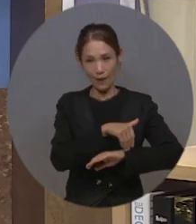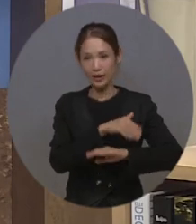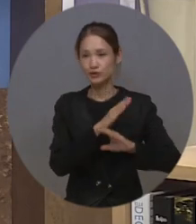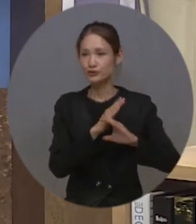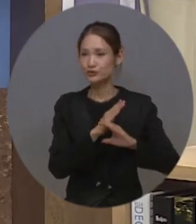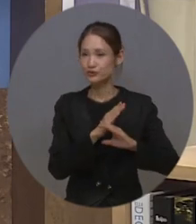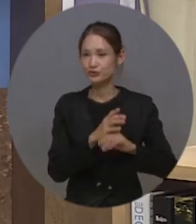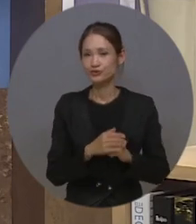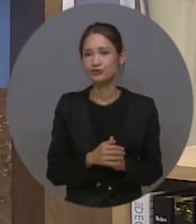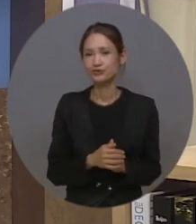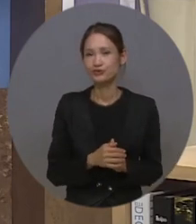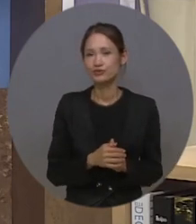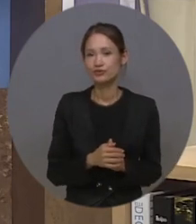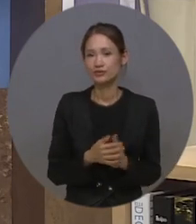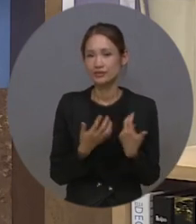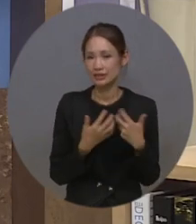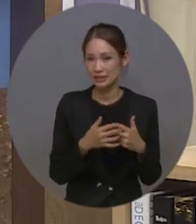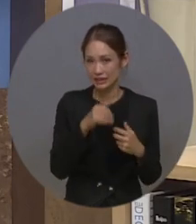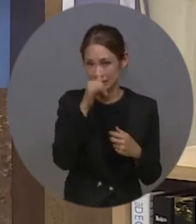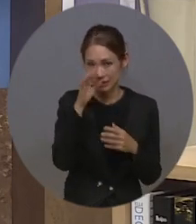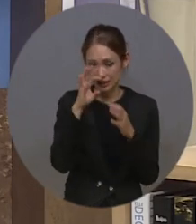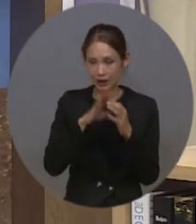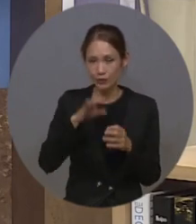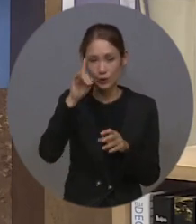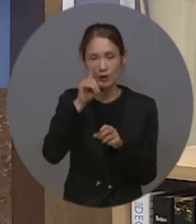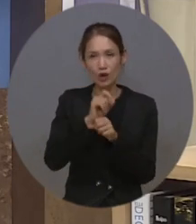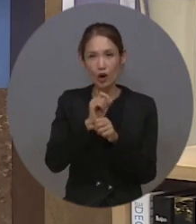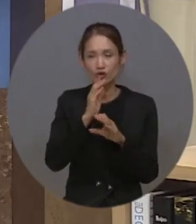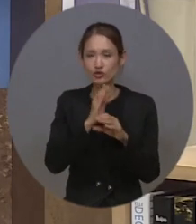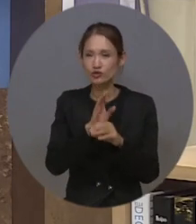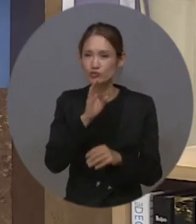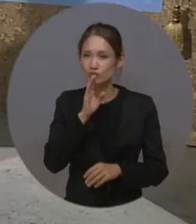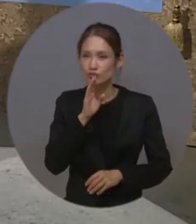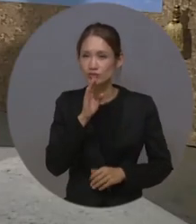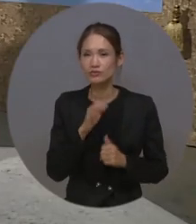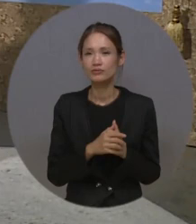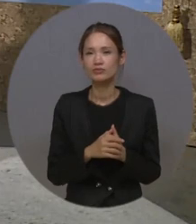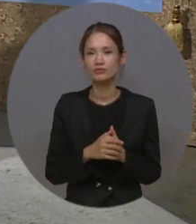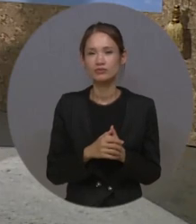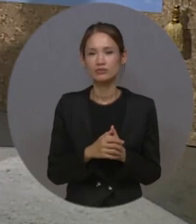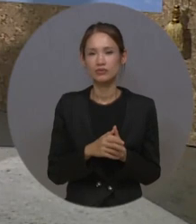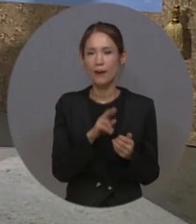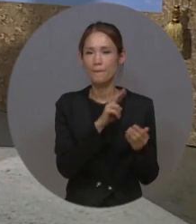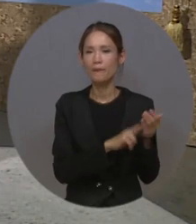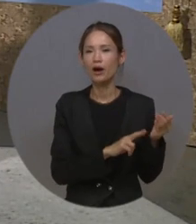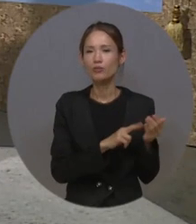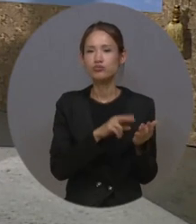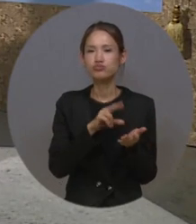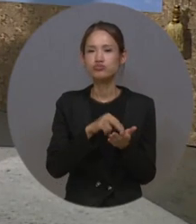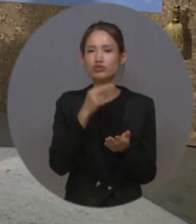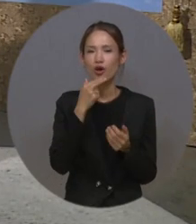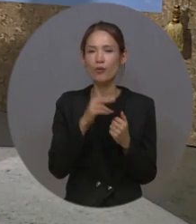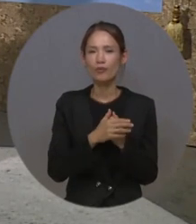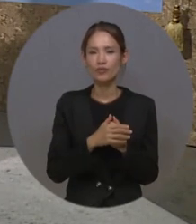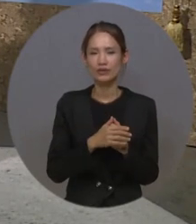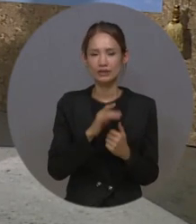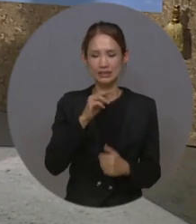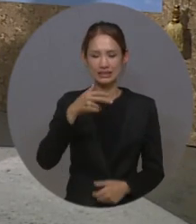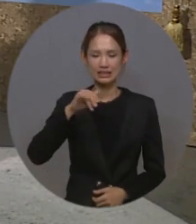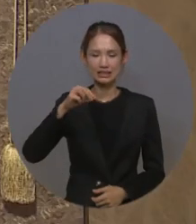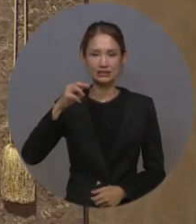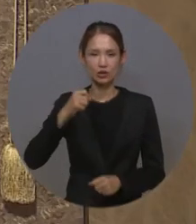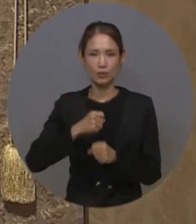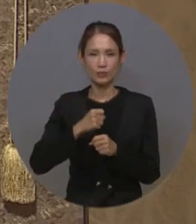예정인 기기도 있고 이렇게 계속 연구를 하고 계시는 것 같은데. 그러니까 지금 뭐 판매하는 데는 문제가 없는데 이제 디지털로 만든,